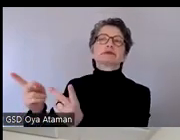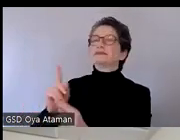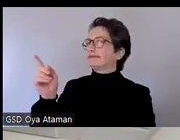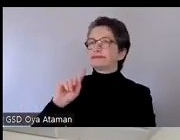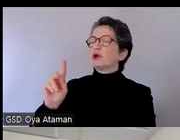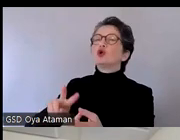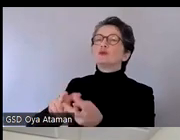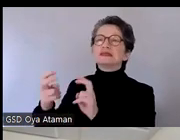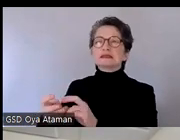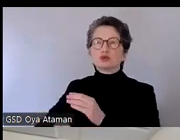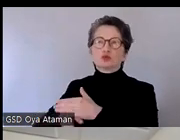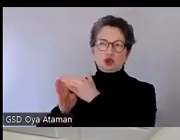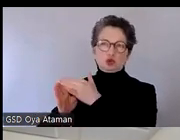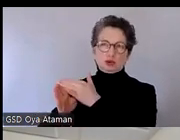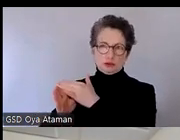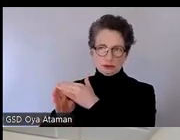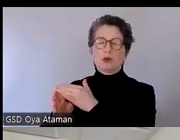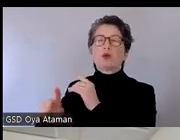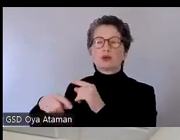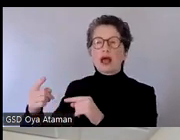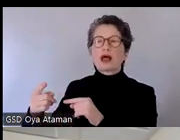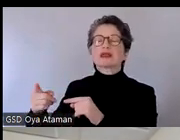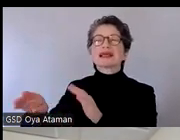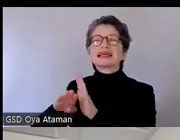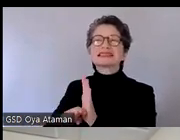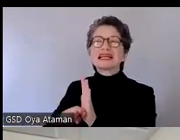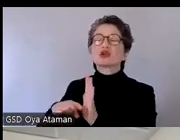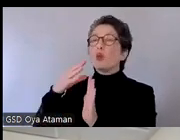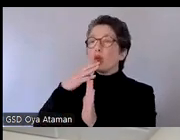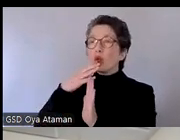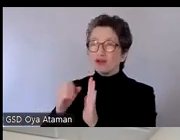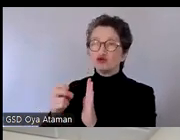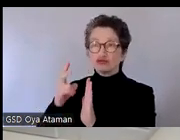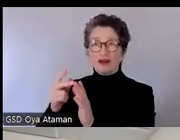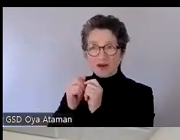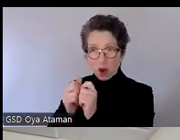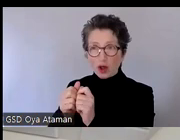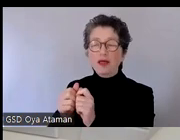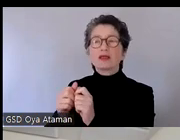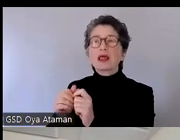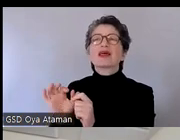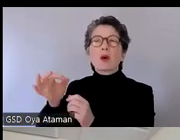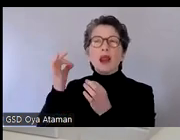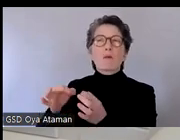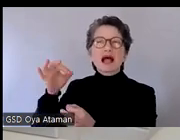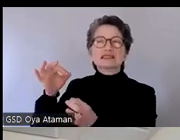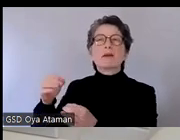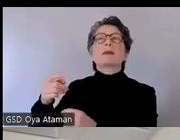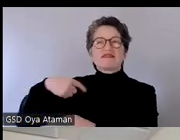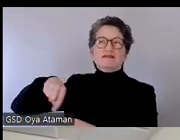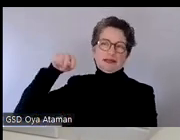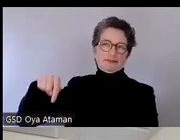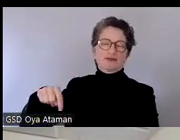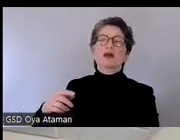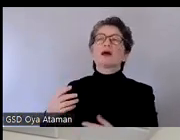ergreifen, die zur Erfüllung des Gesetzes beitragen. Hier in Deutschland wird